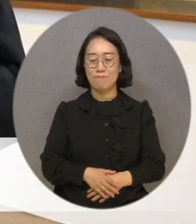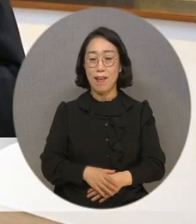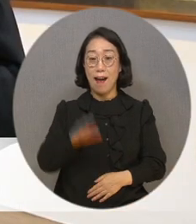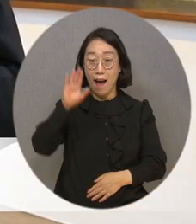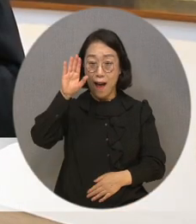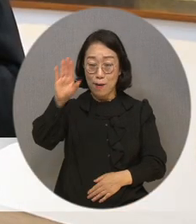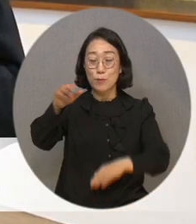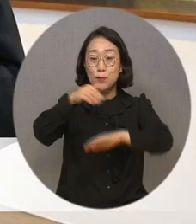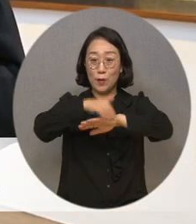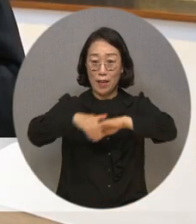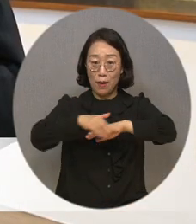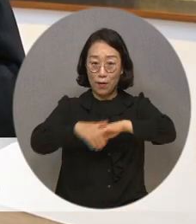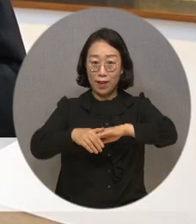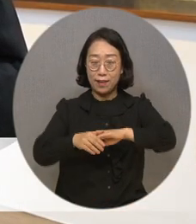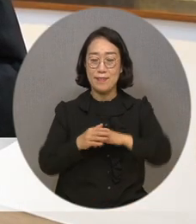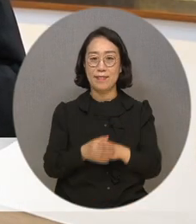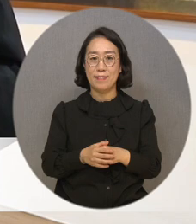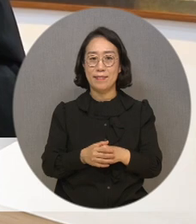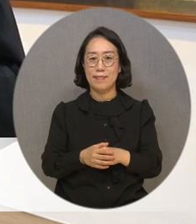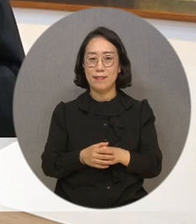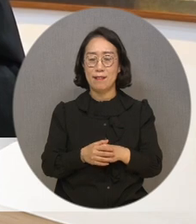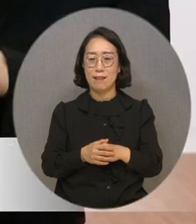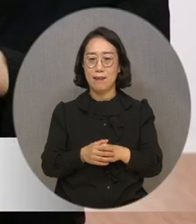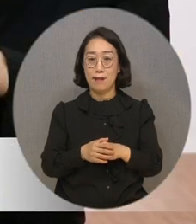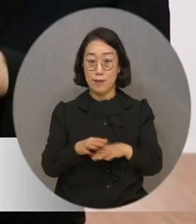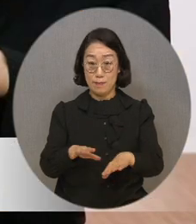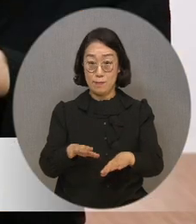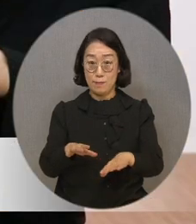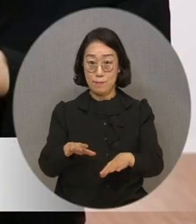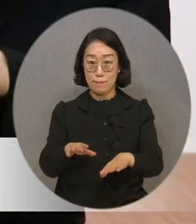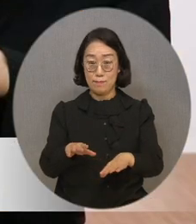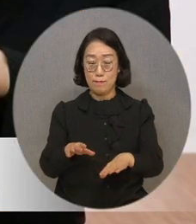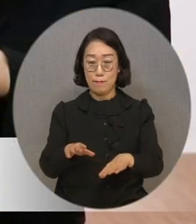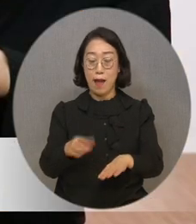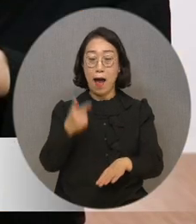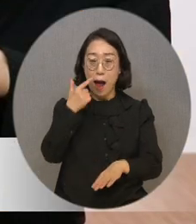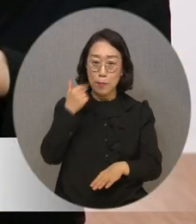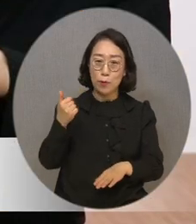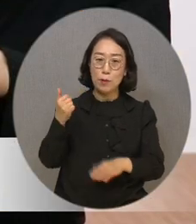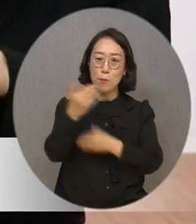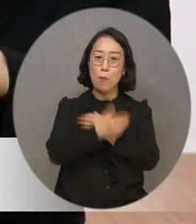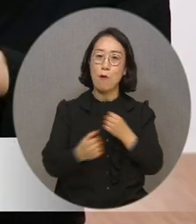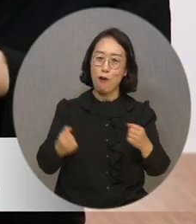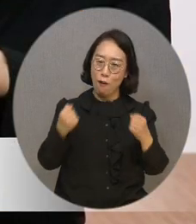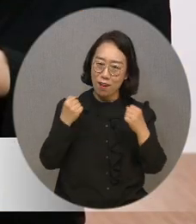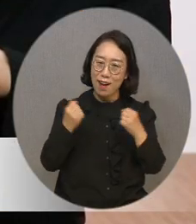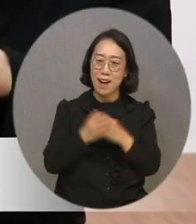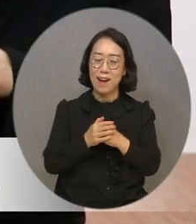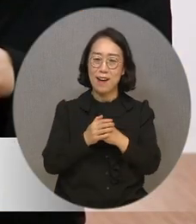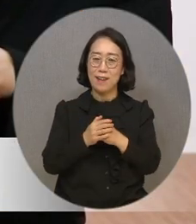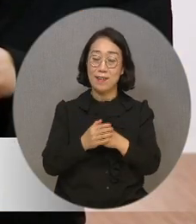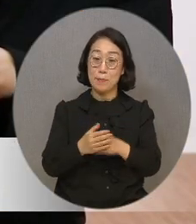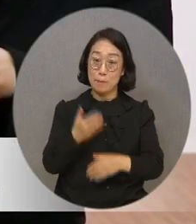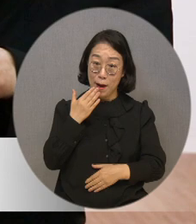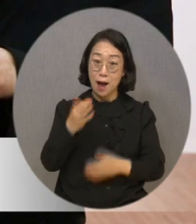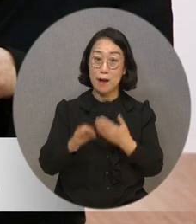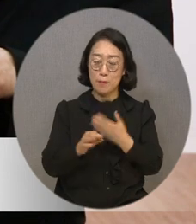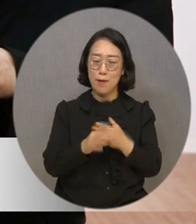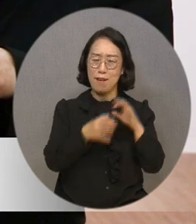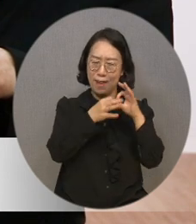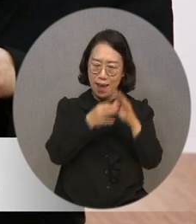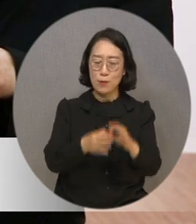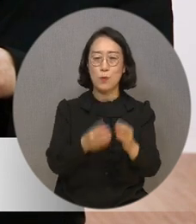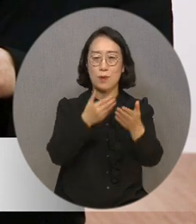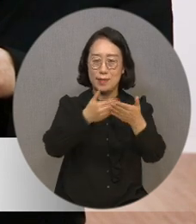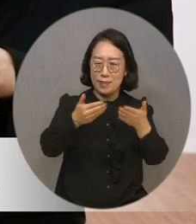앞으로 계획은 이제 이번 일을 계기로 아버님 건강이 허락할 때까지 열심히 해보려고